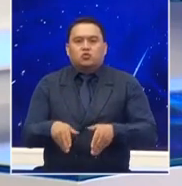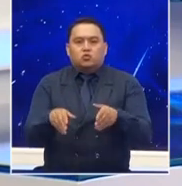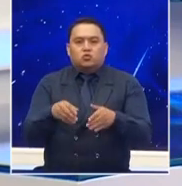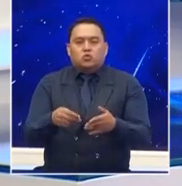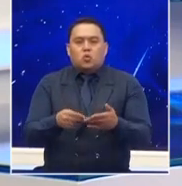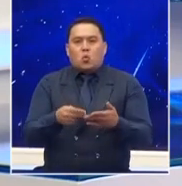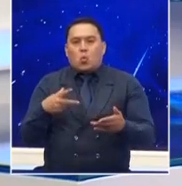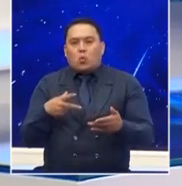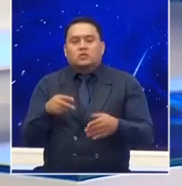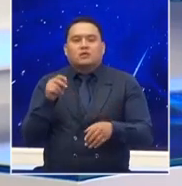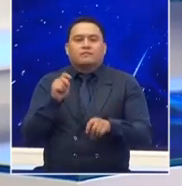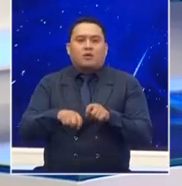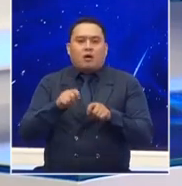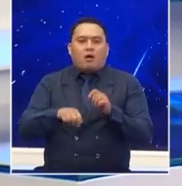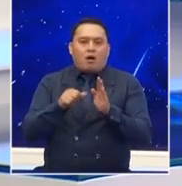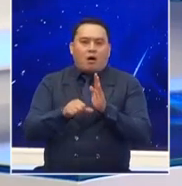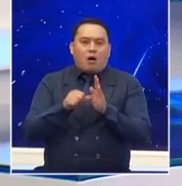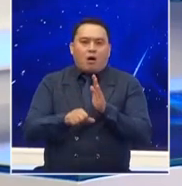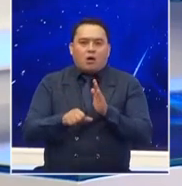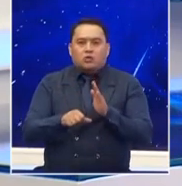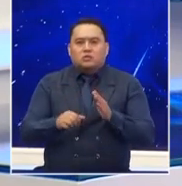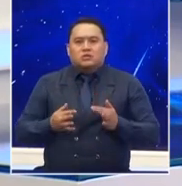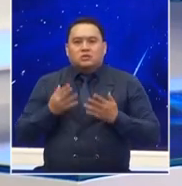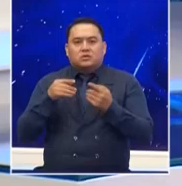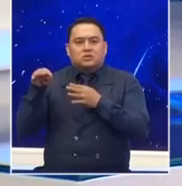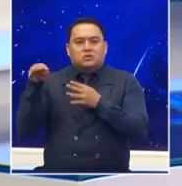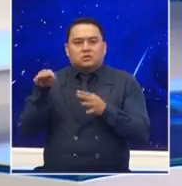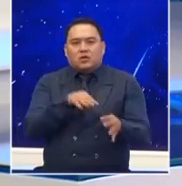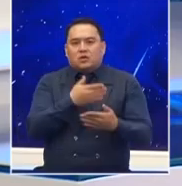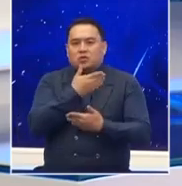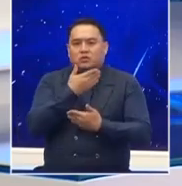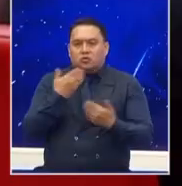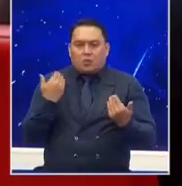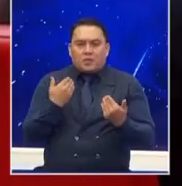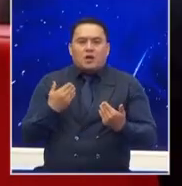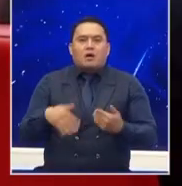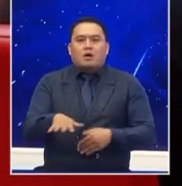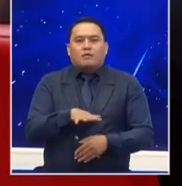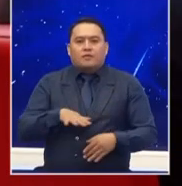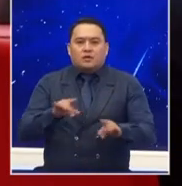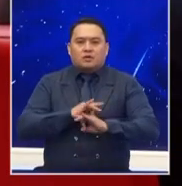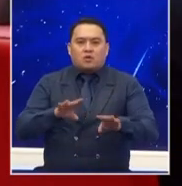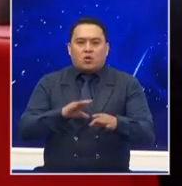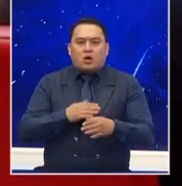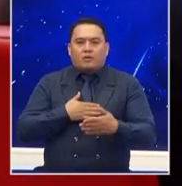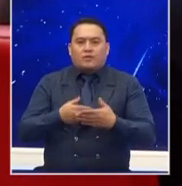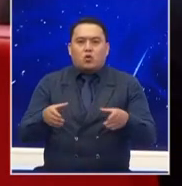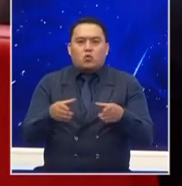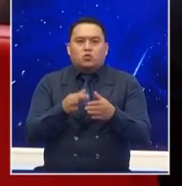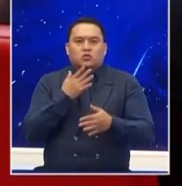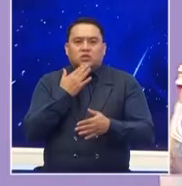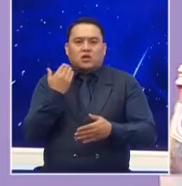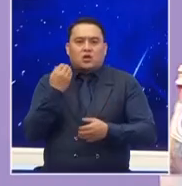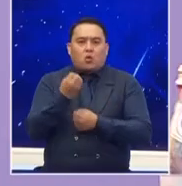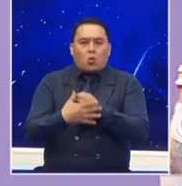сынама нәтижесі бойынша 600-ге жуық күре жол талапқа сай болмай шыққан. Бұл туралы Жетісу медиа ақпараттық алаңында жол активтерінің ұлттық